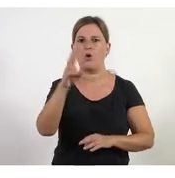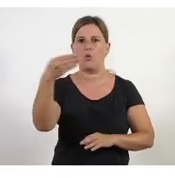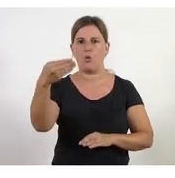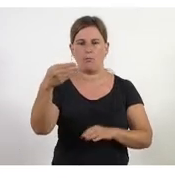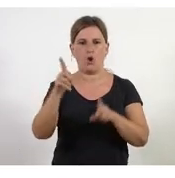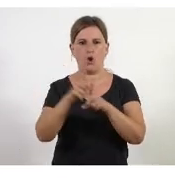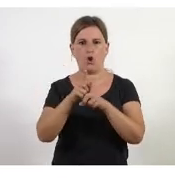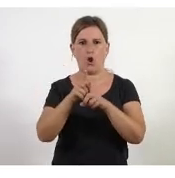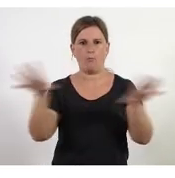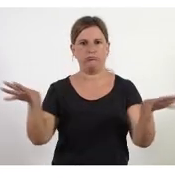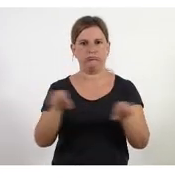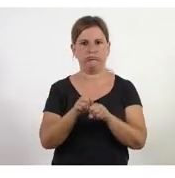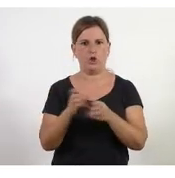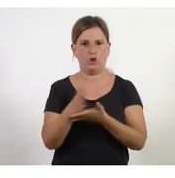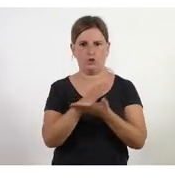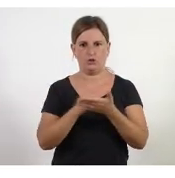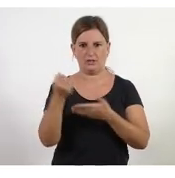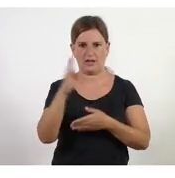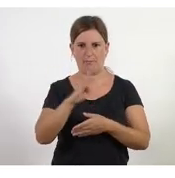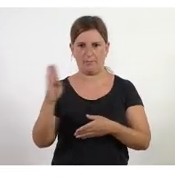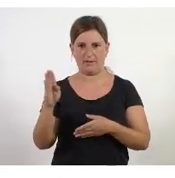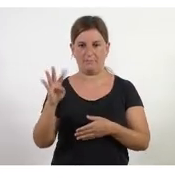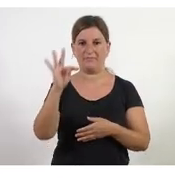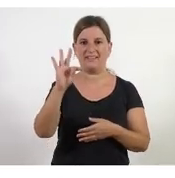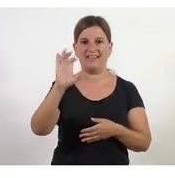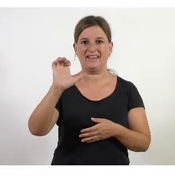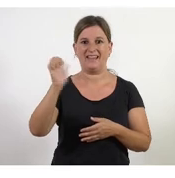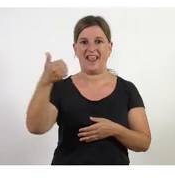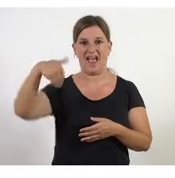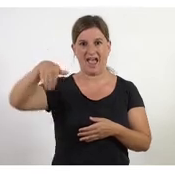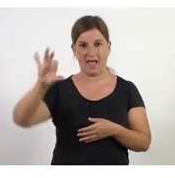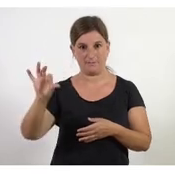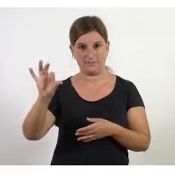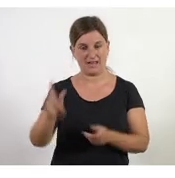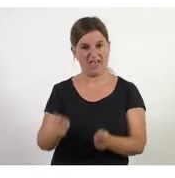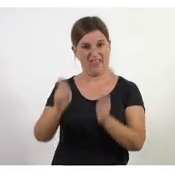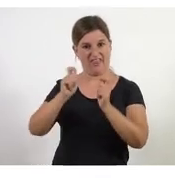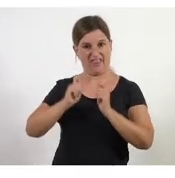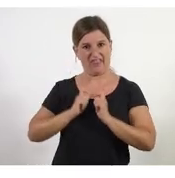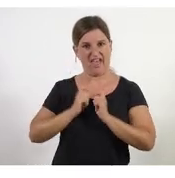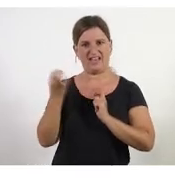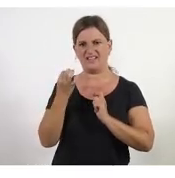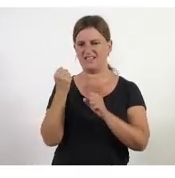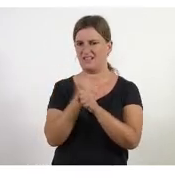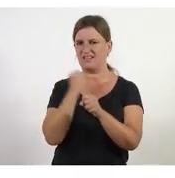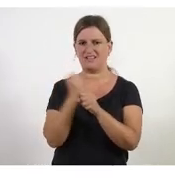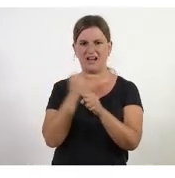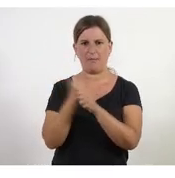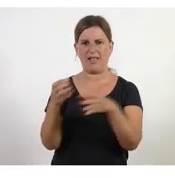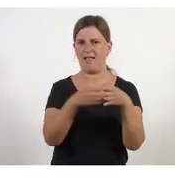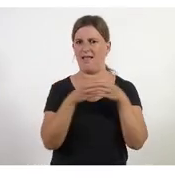aplicacions. Teams està concebuda com una aplicació que ens ha de facilitar tot el treball en